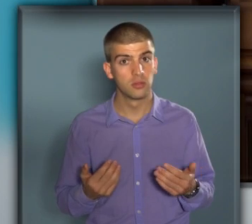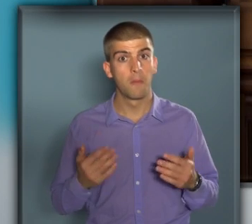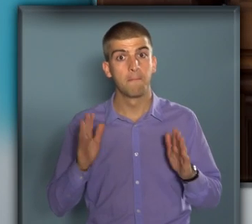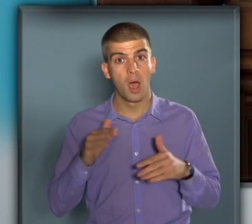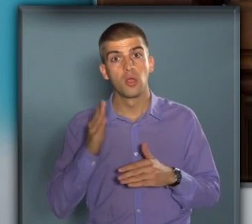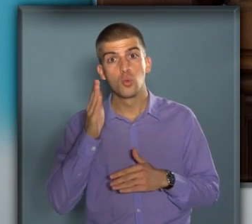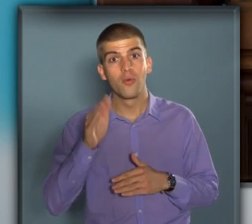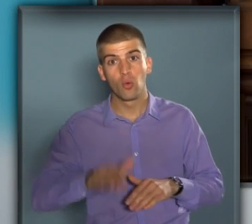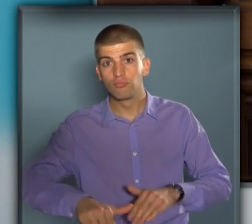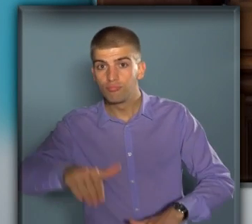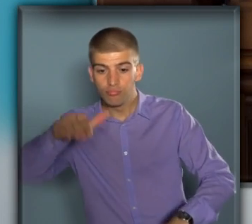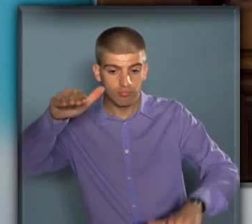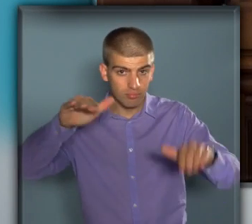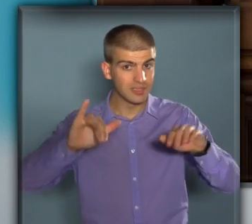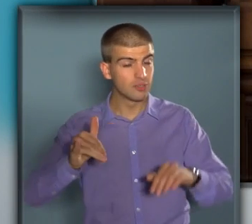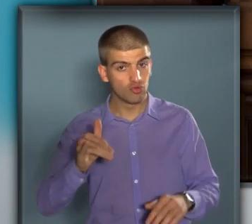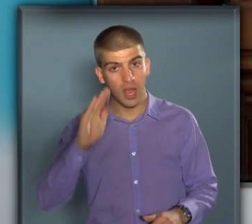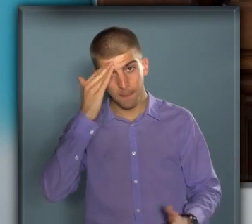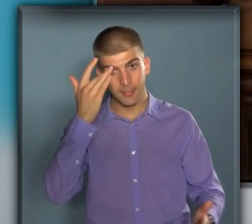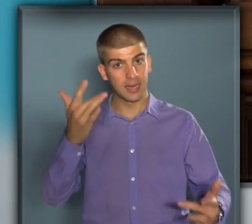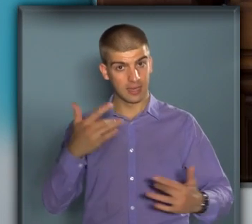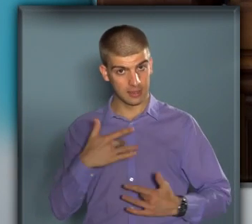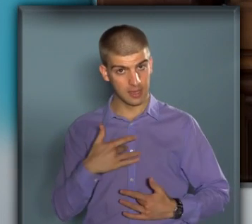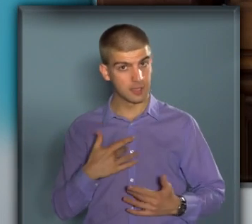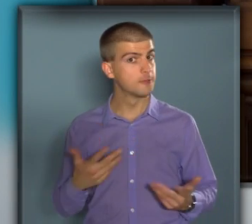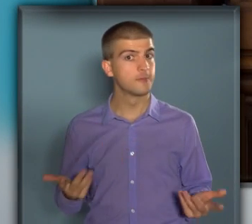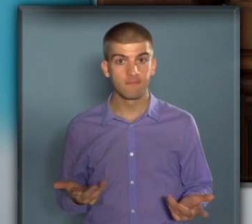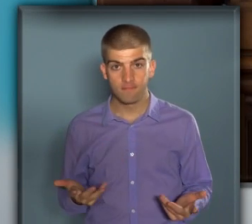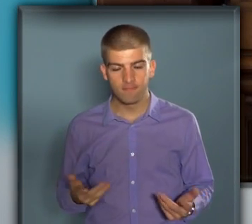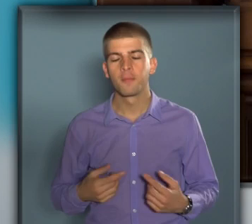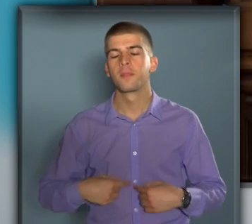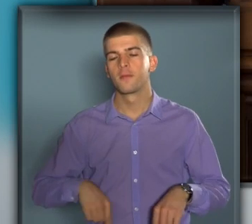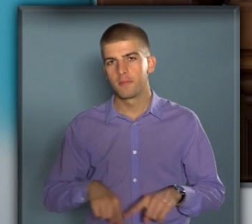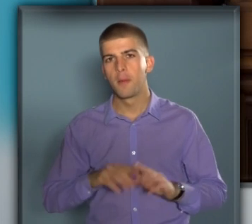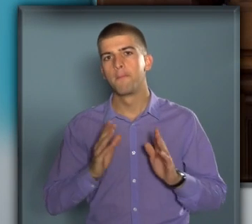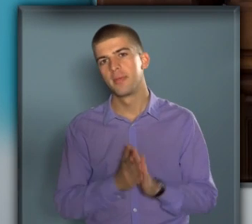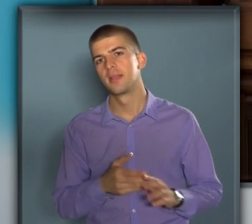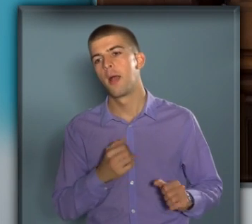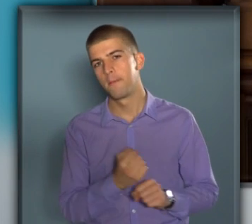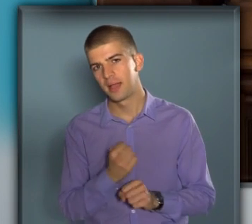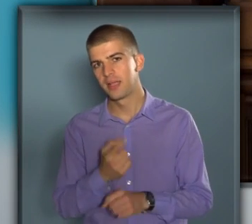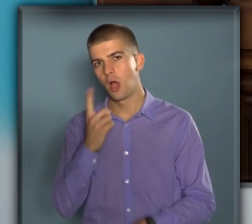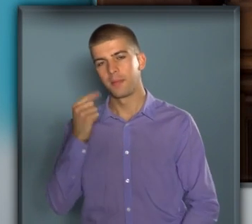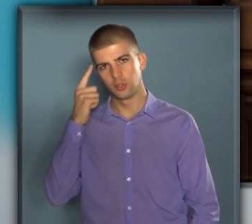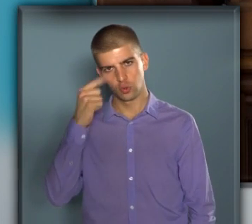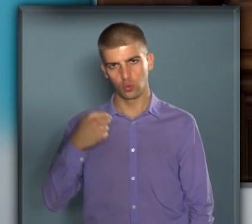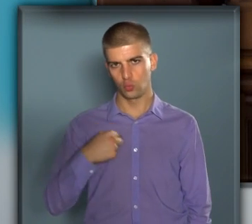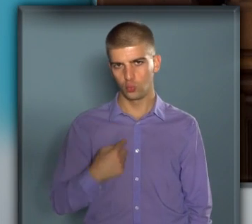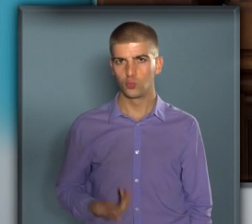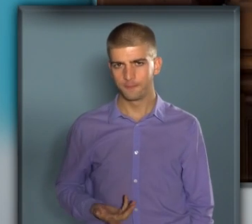utókor is hálás szívvel emlékezhessen rejánk, az, hogy mi magunk is megtegyük mindazt, ami tőlünk